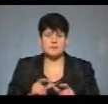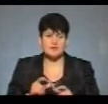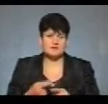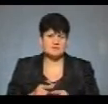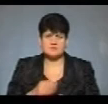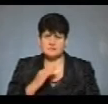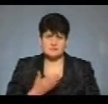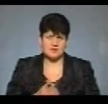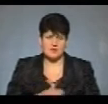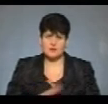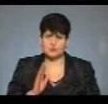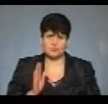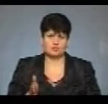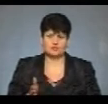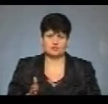досить складно буде